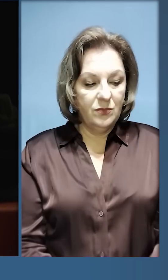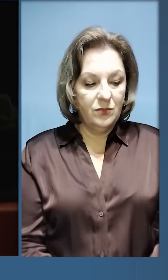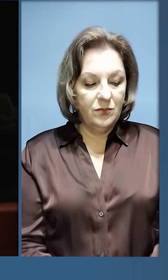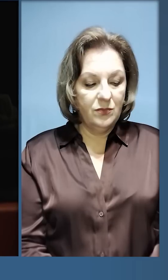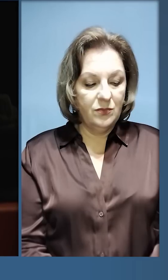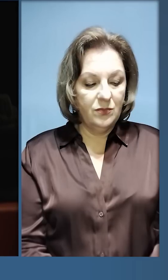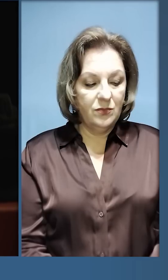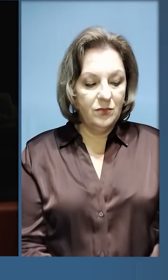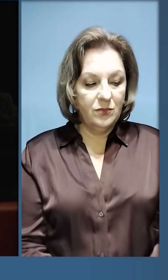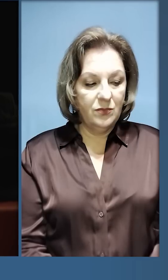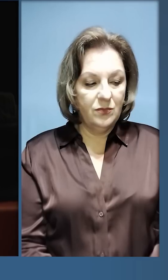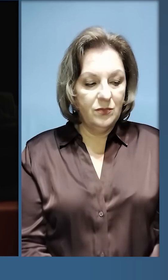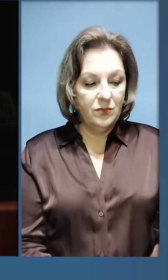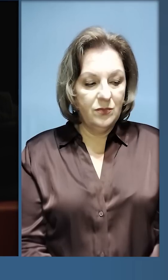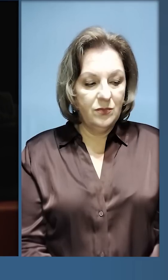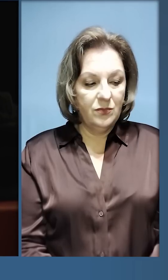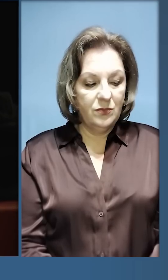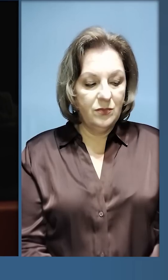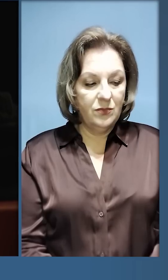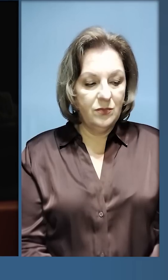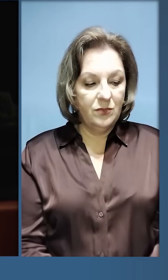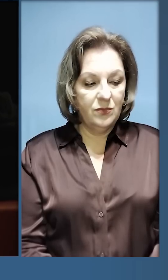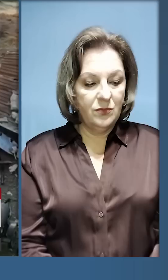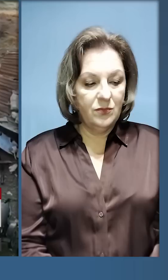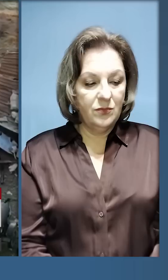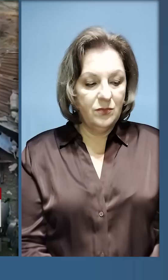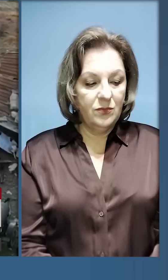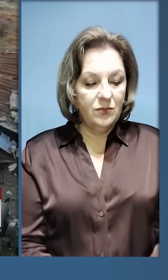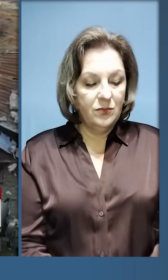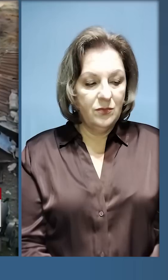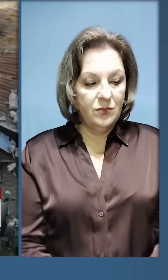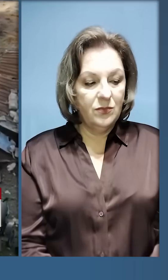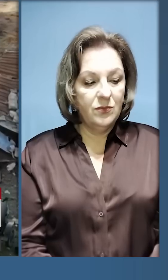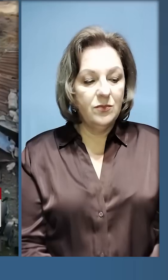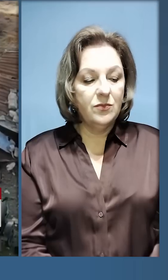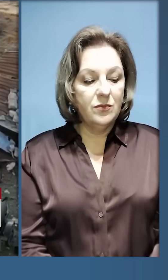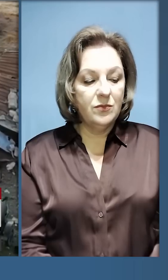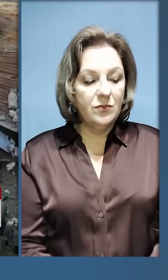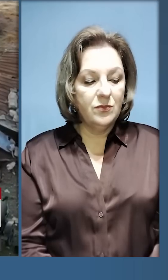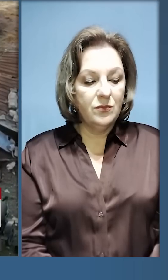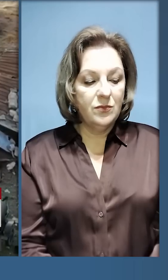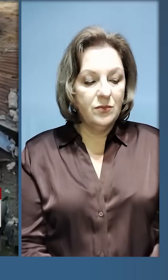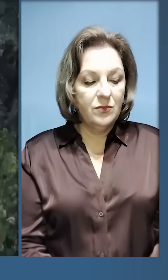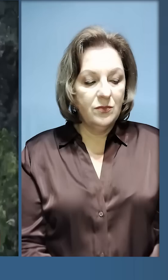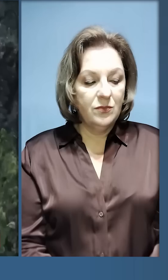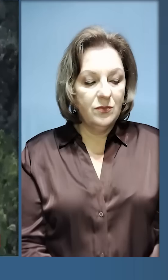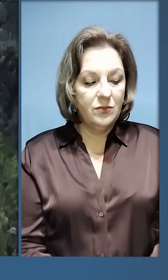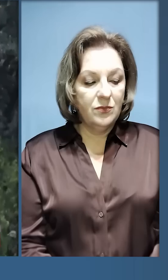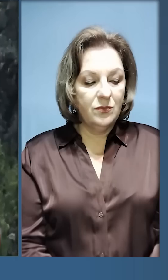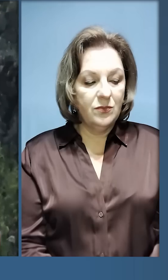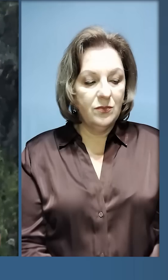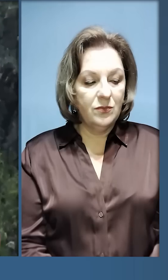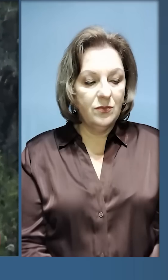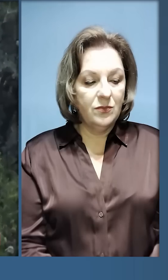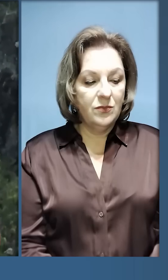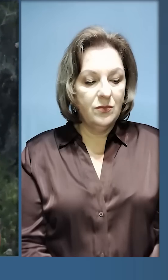Ukraine through the coverage of the war. And I began to notice the Ukrainian flag.